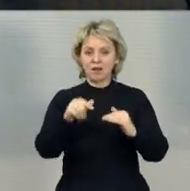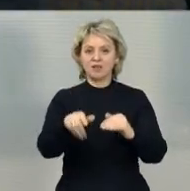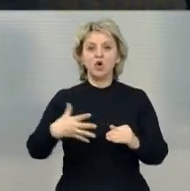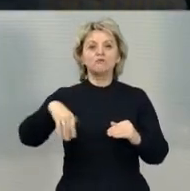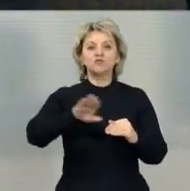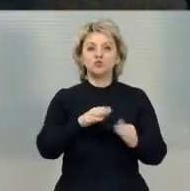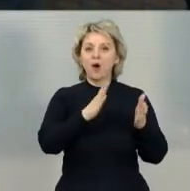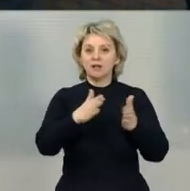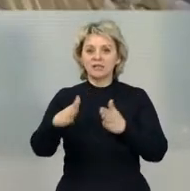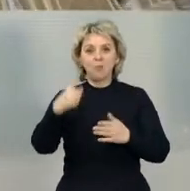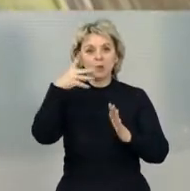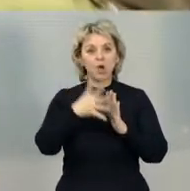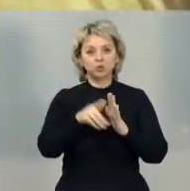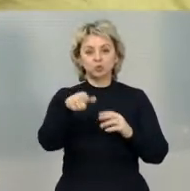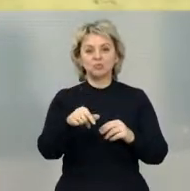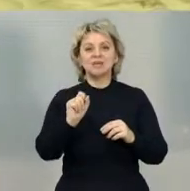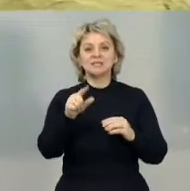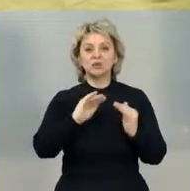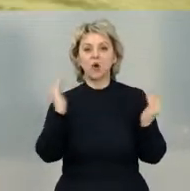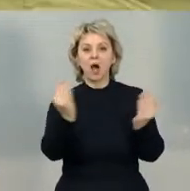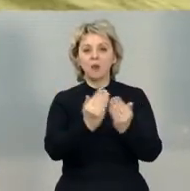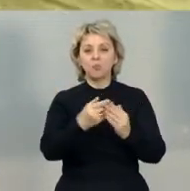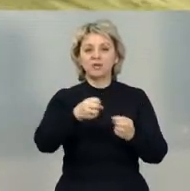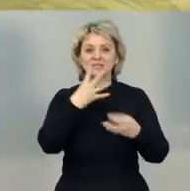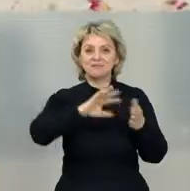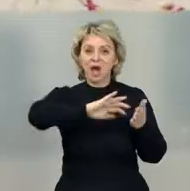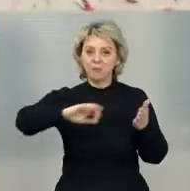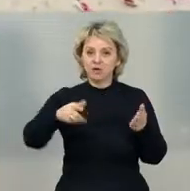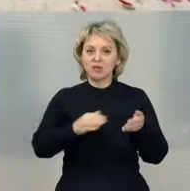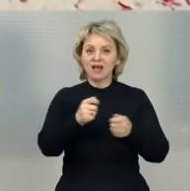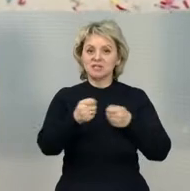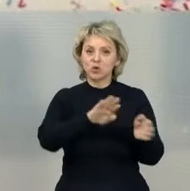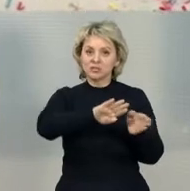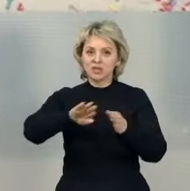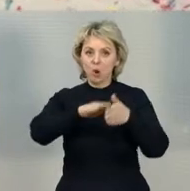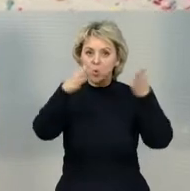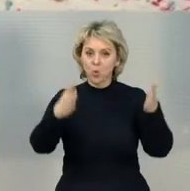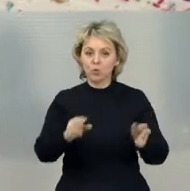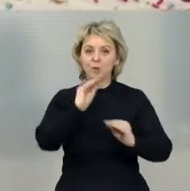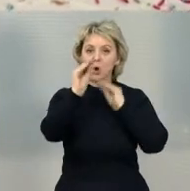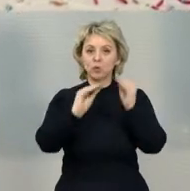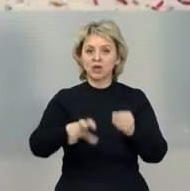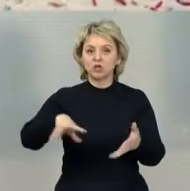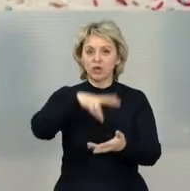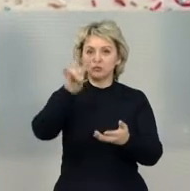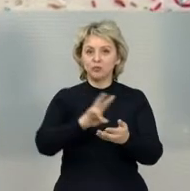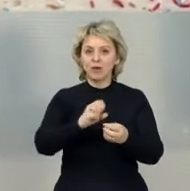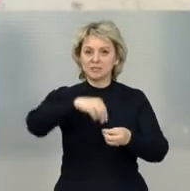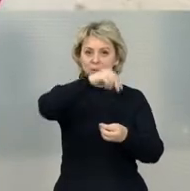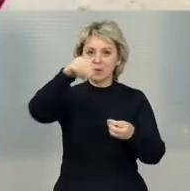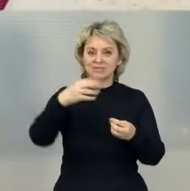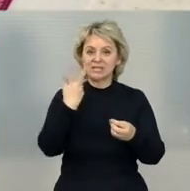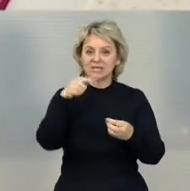Все отлажено и продумано. Золотую обертку с цветами обрывают, осторожно снимают короб и украшают Пасху цветной посыпкой